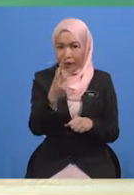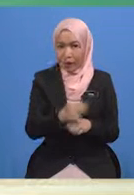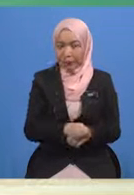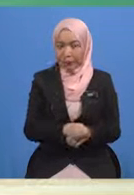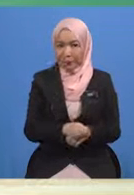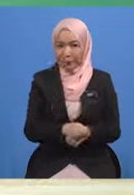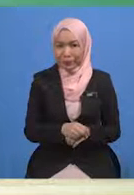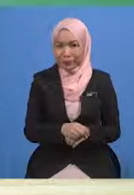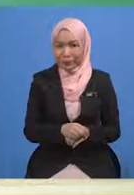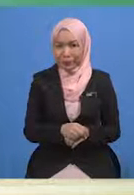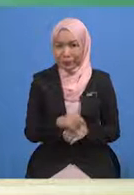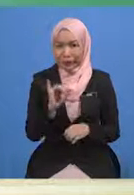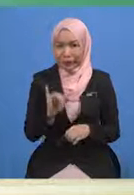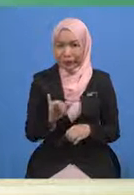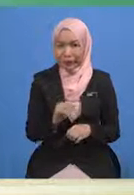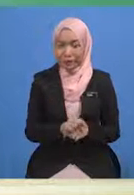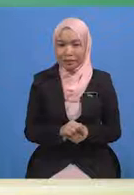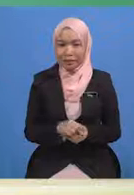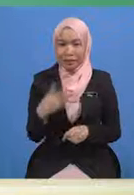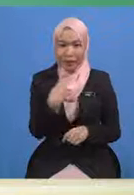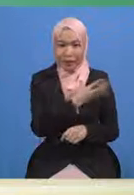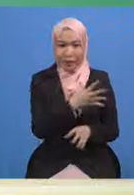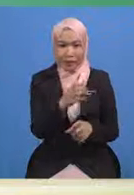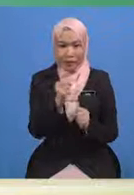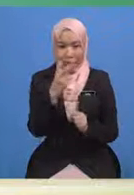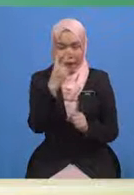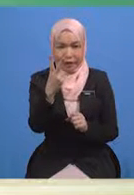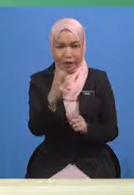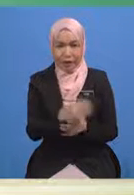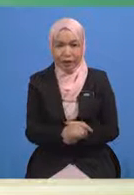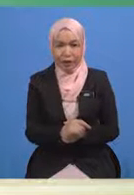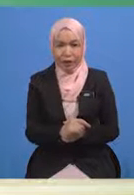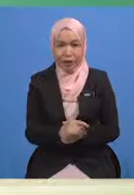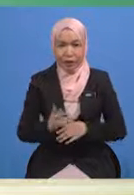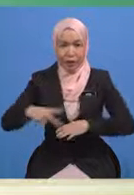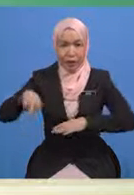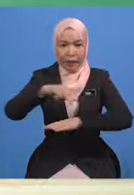Betul. Kita dapat melihat pantai,